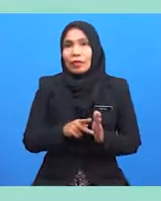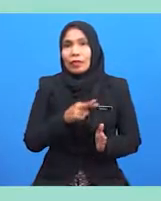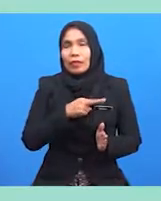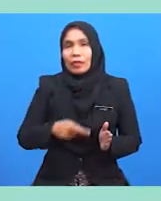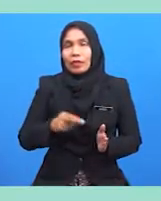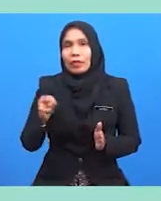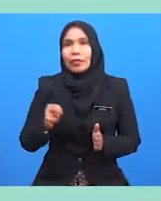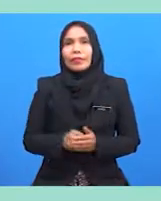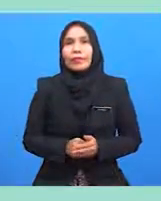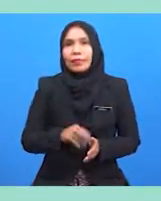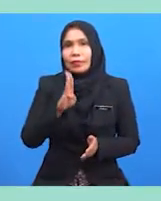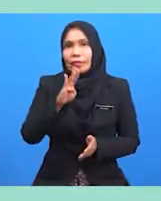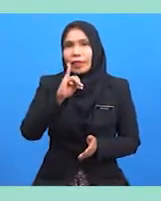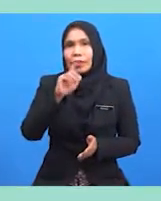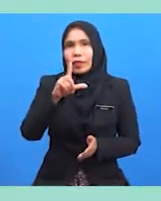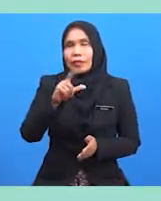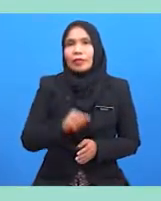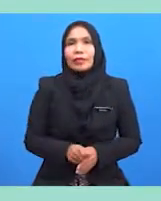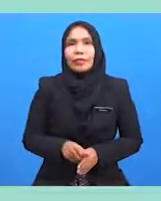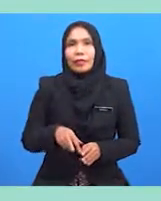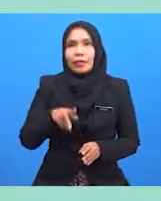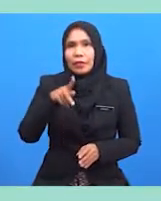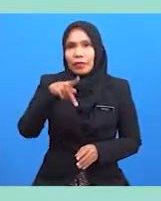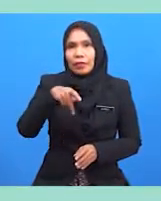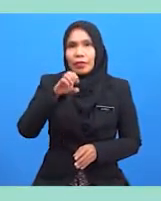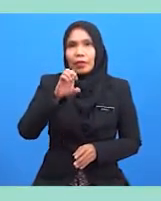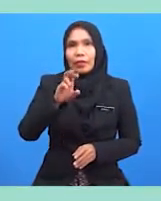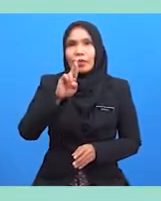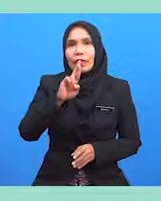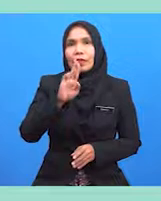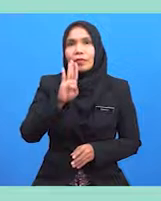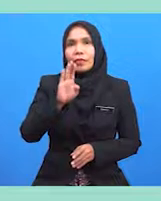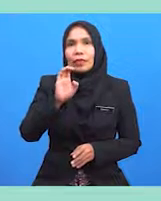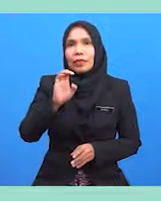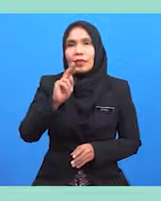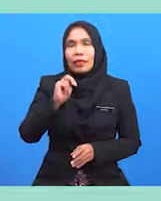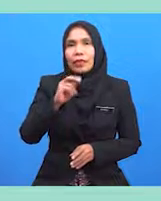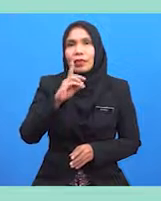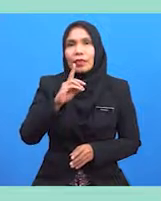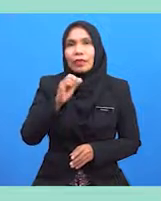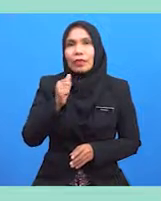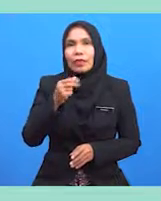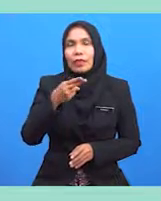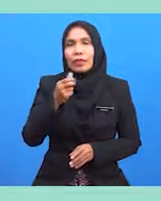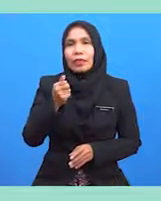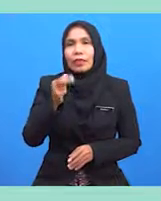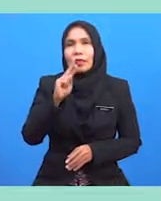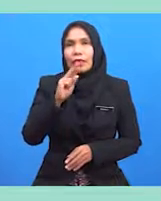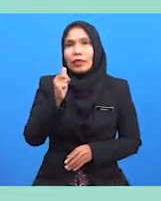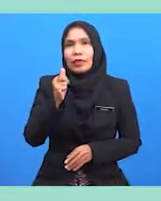Bil perbendaharaan merupakan satu bentuk pinjaman jangka pendek, iaitu kurang